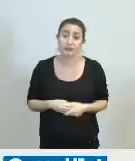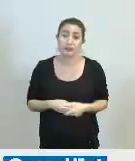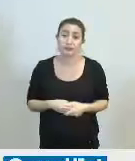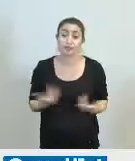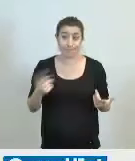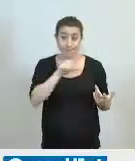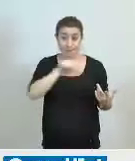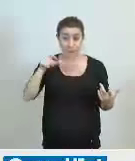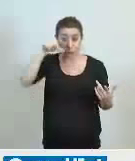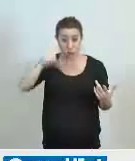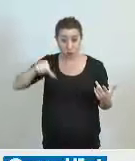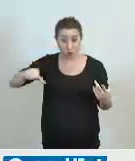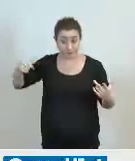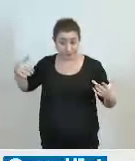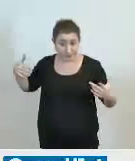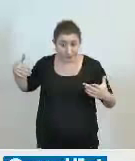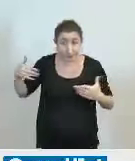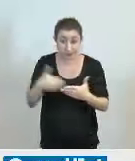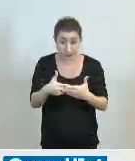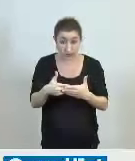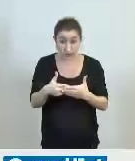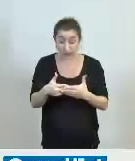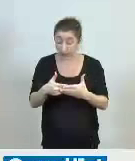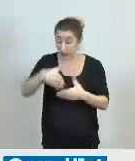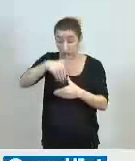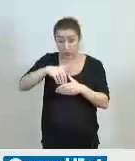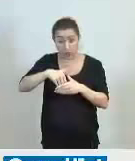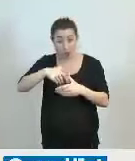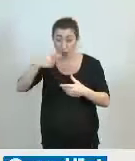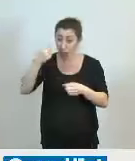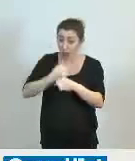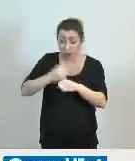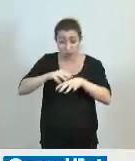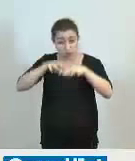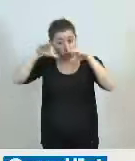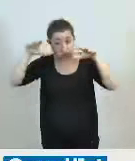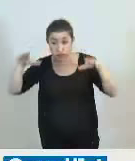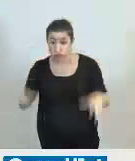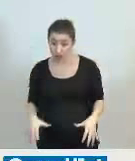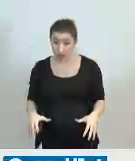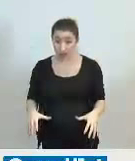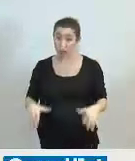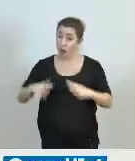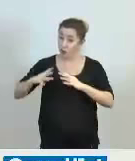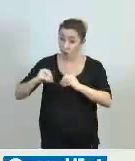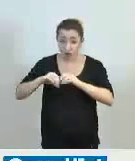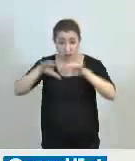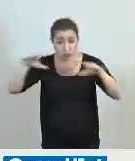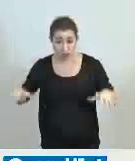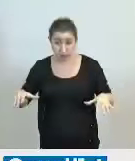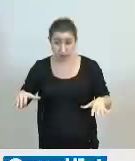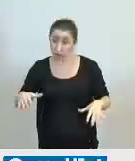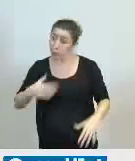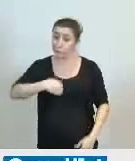22 mois, et pourtant déjà beaucoup de choses, beaucoup de réalisations. Et ce n'est pas à nous qui le disons, c'est